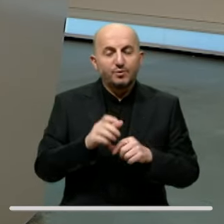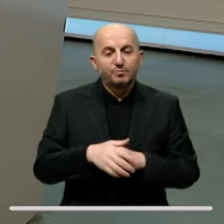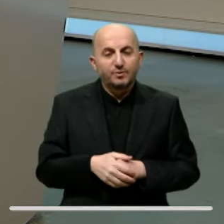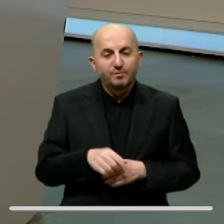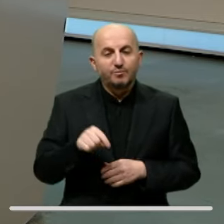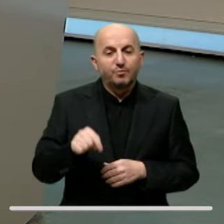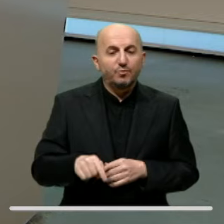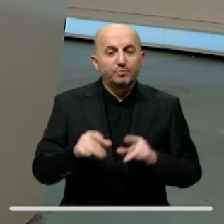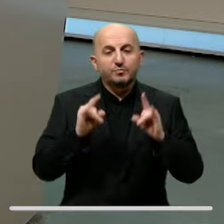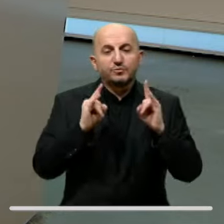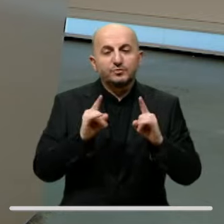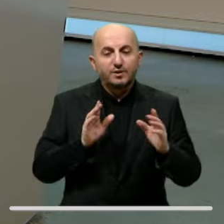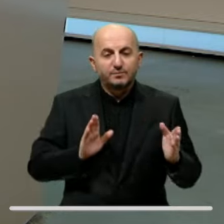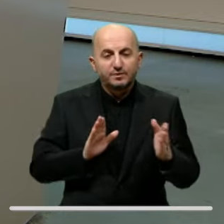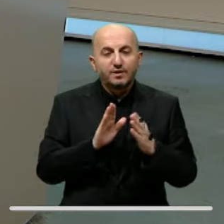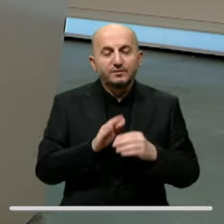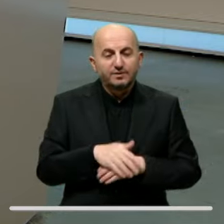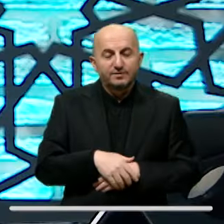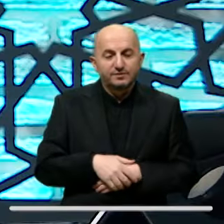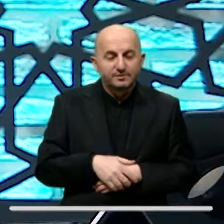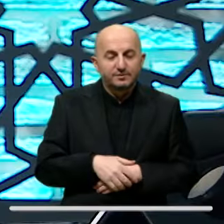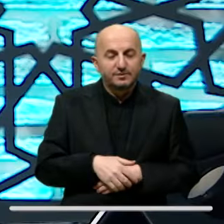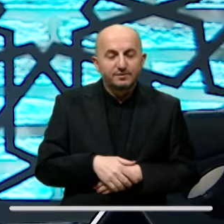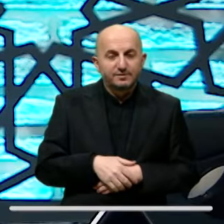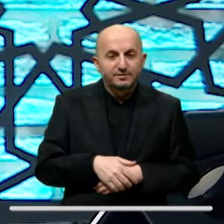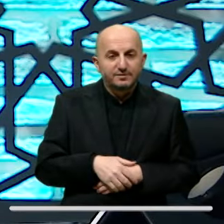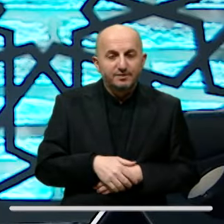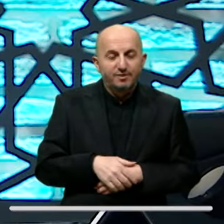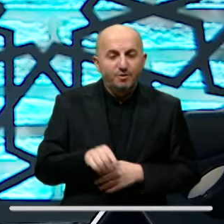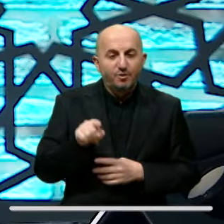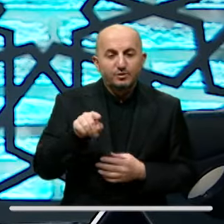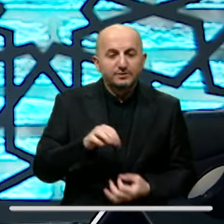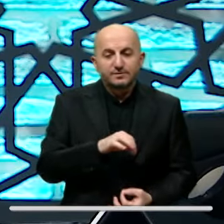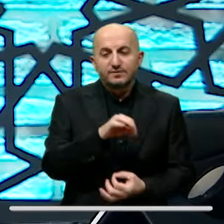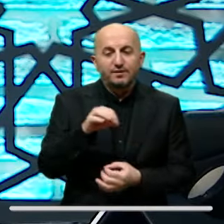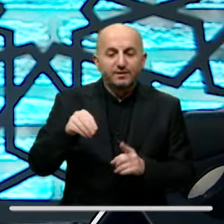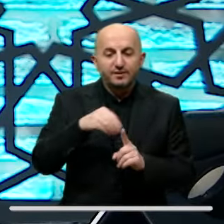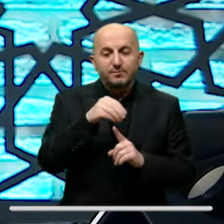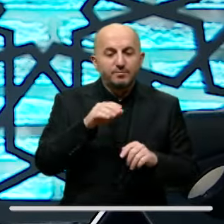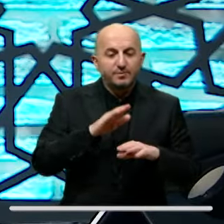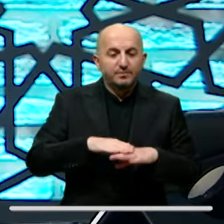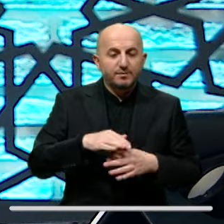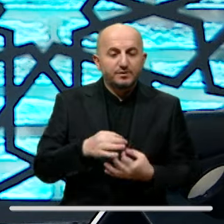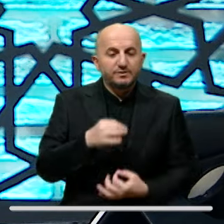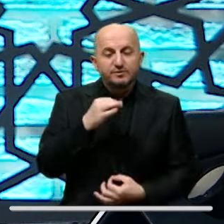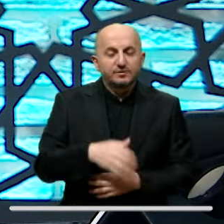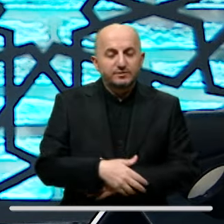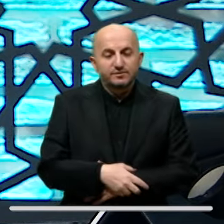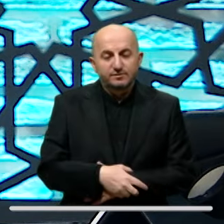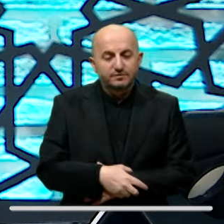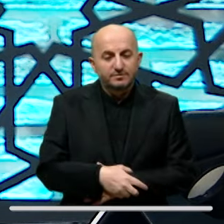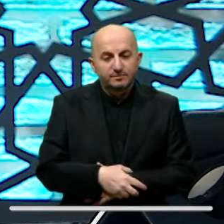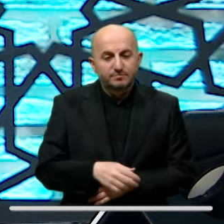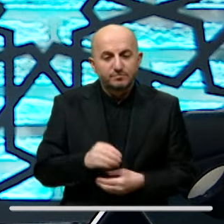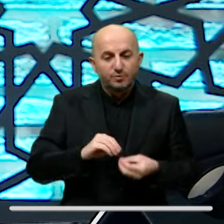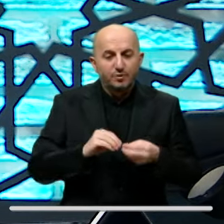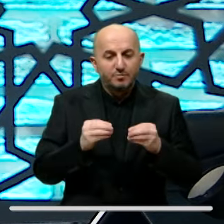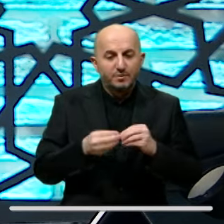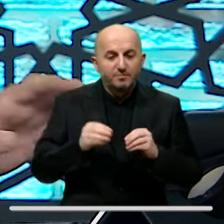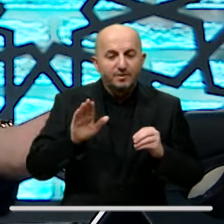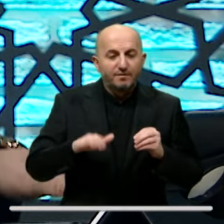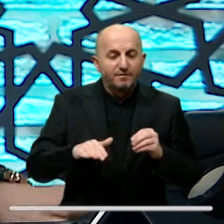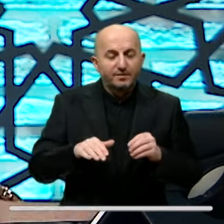ki bugün bir camide karşılaştım hocam. Bize yani oradaki insanlara imamlık yapan kişinin biraz problemleri